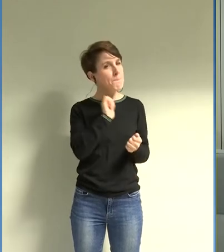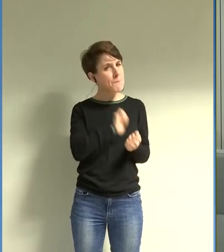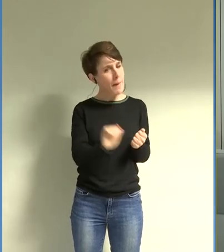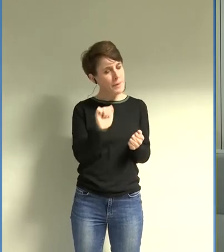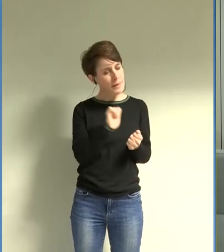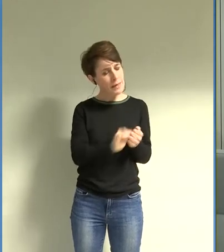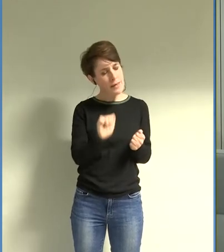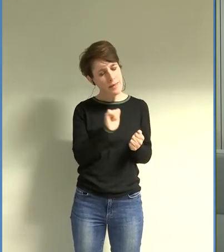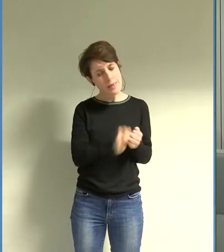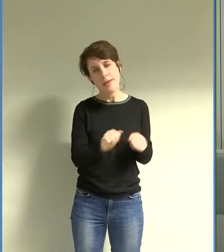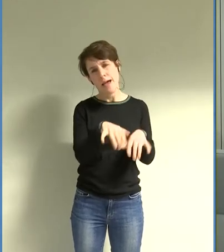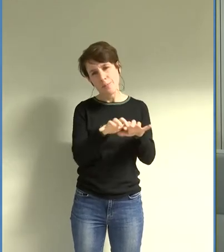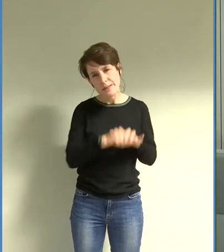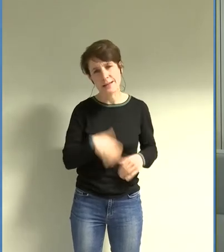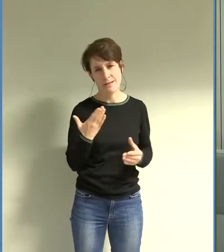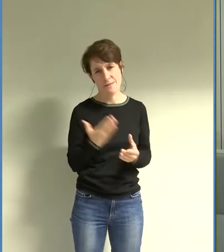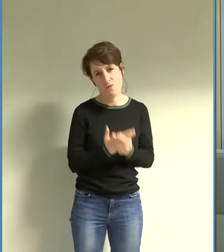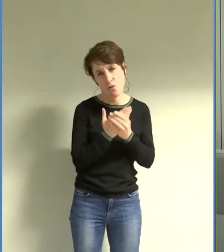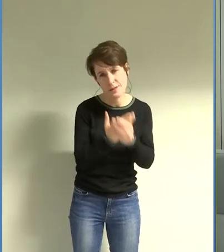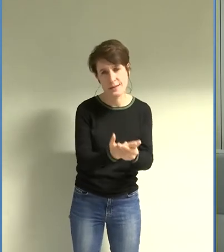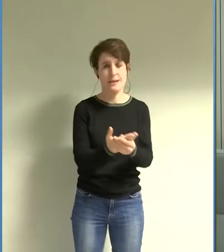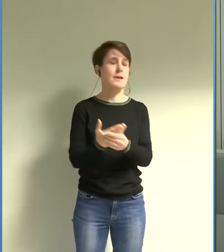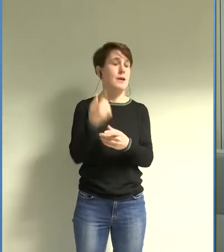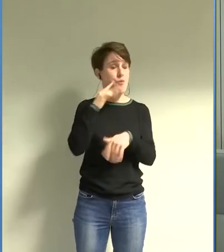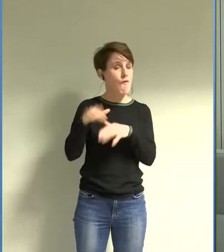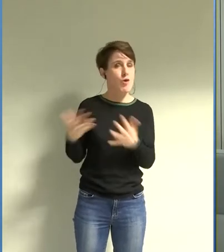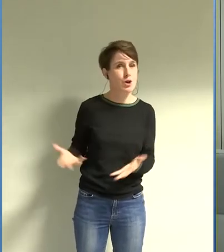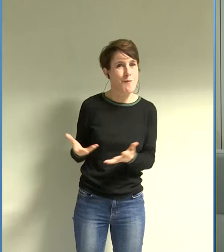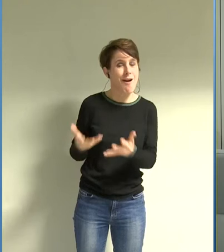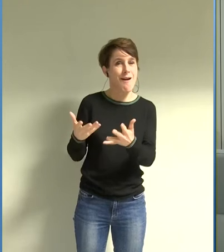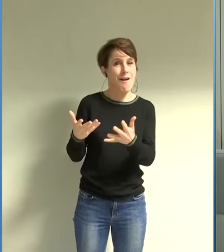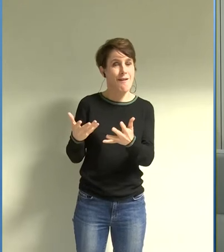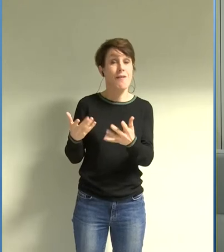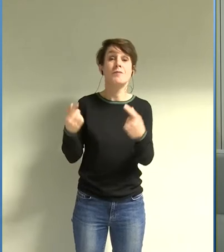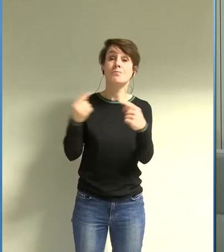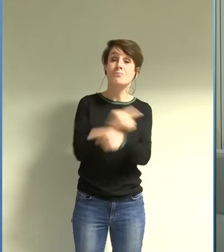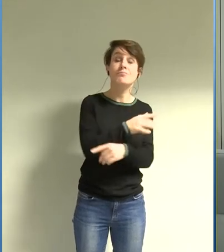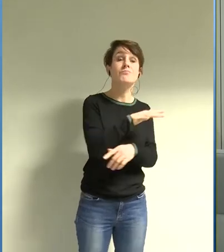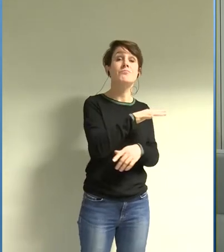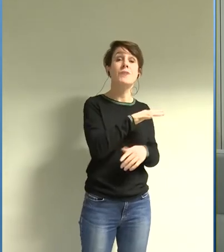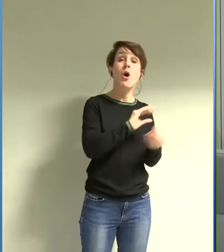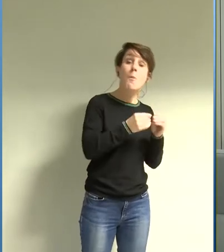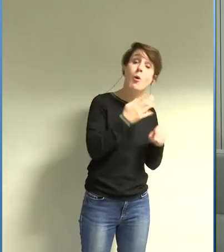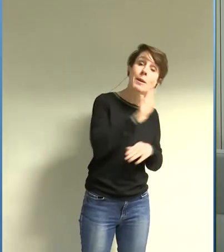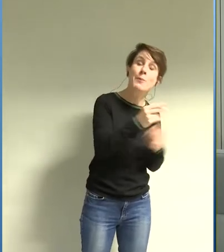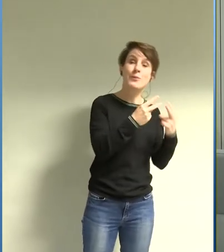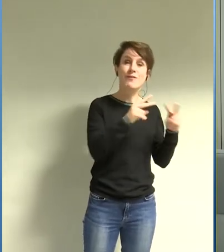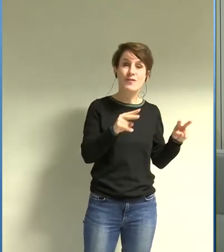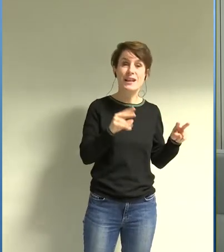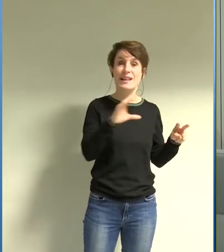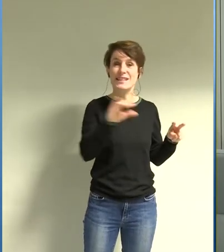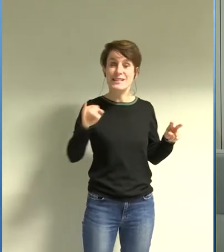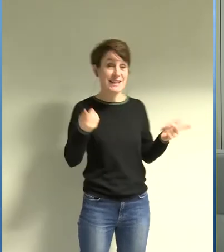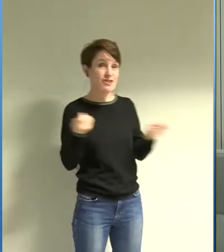depuis sept ans et qu'on la met en face des problématiques de la ville qui auraient été prises en compte par les cci on est